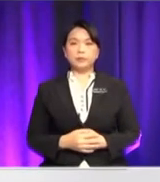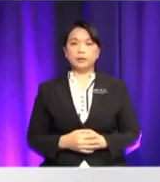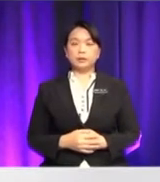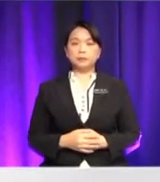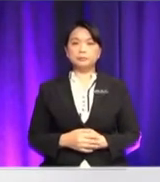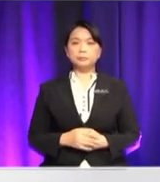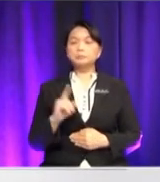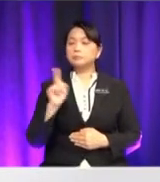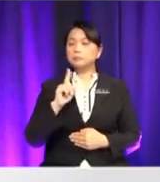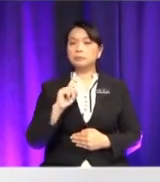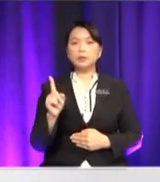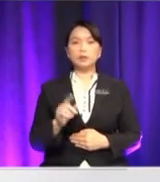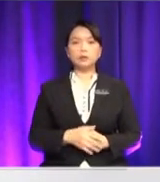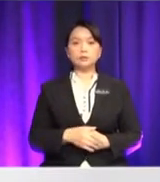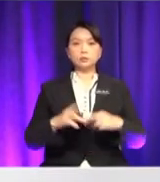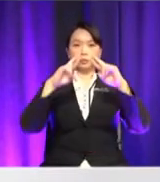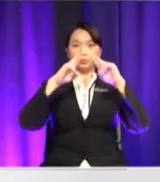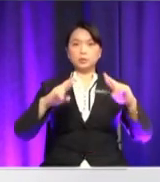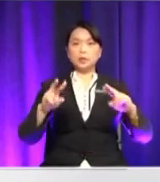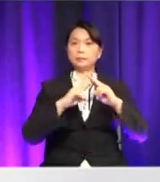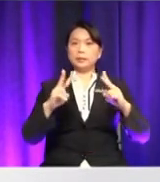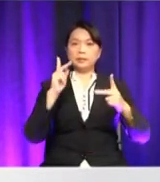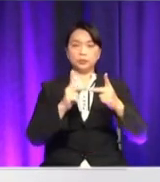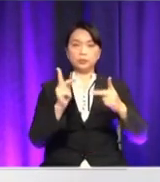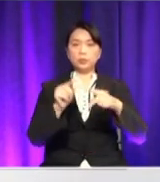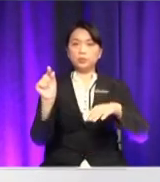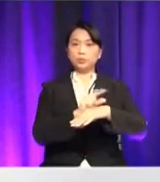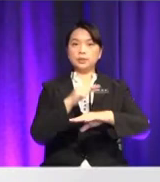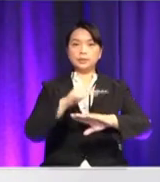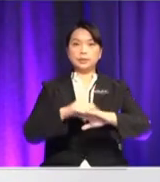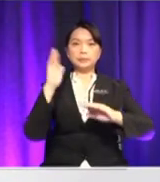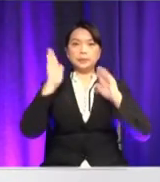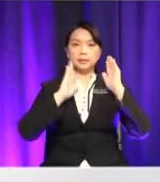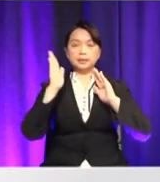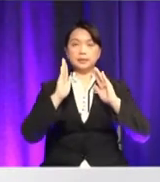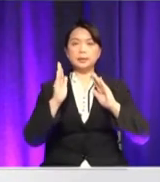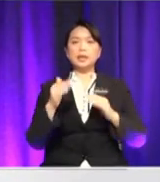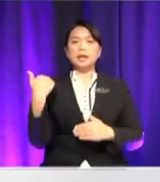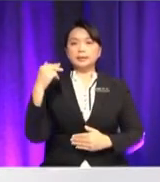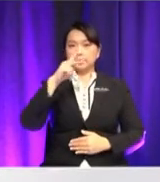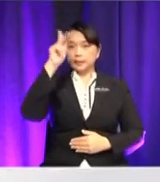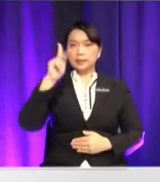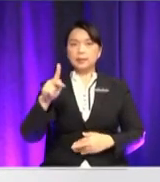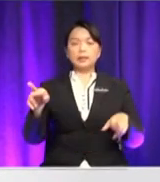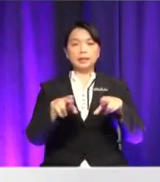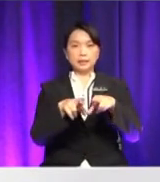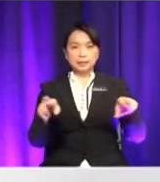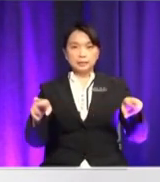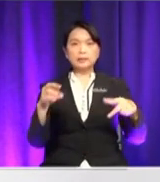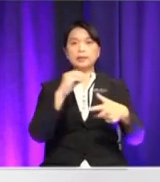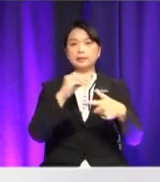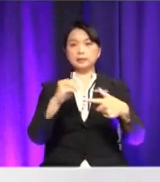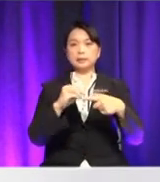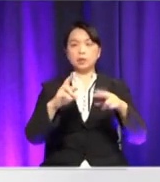Bumbung yang paling sesuai digunakan di Malaysia Adakah bumbu merata ataupun Bumbung bercucuran